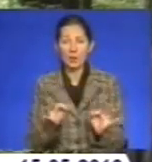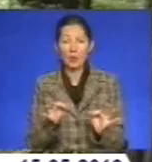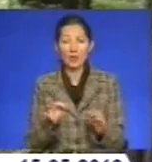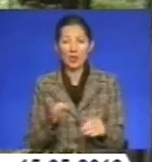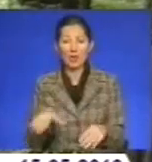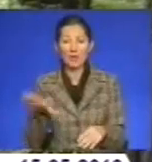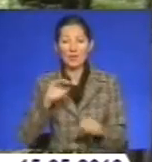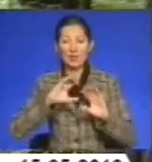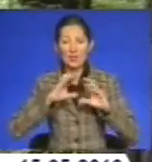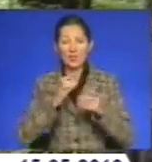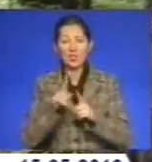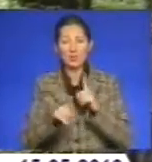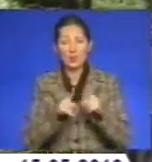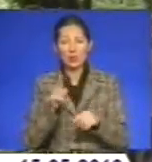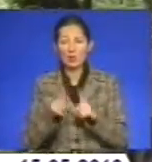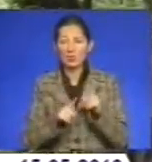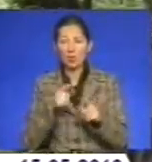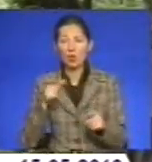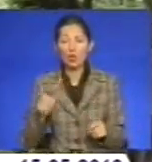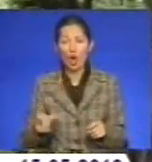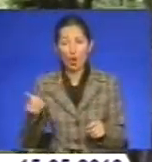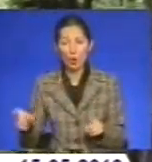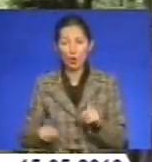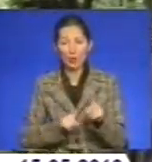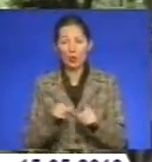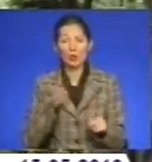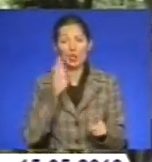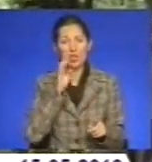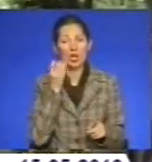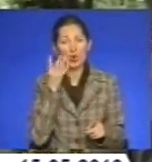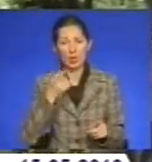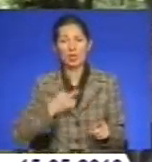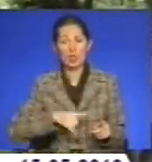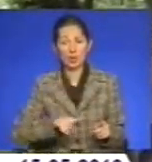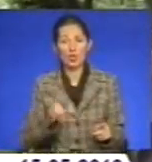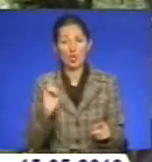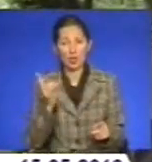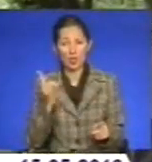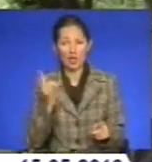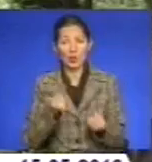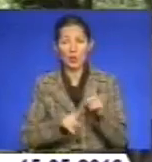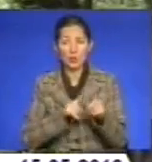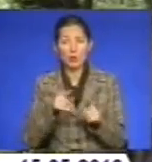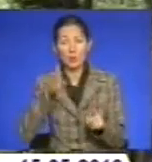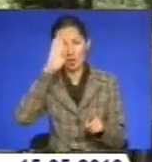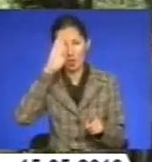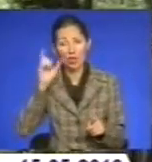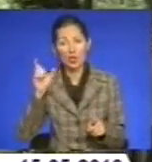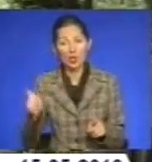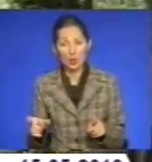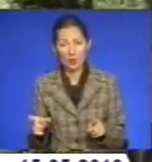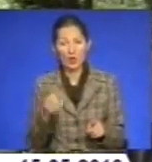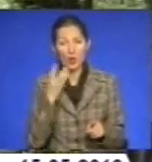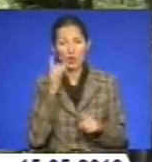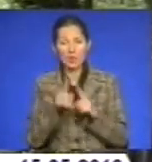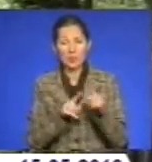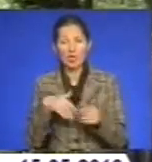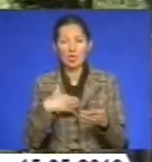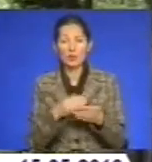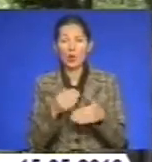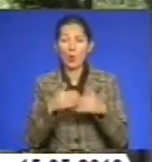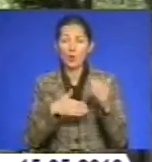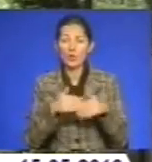І змінюються люди, і змінюється жінка, коли народжує дитину, так, і змінюється чоловік, наприклад, коли змінює свою